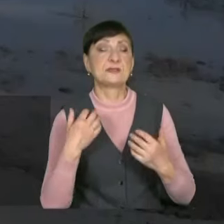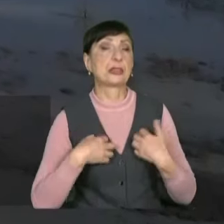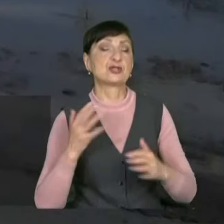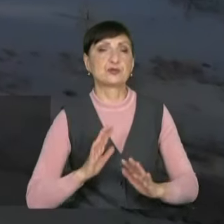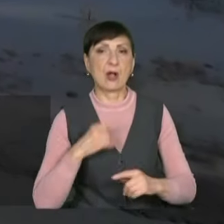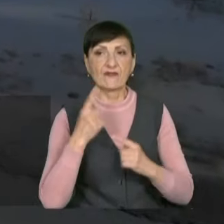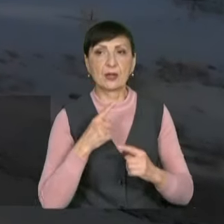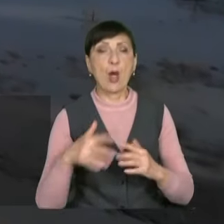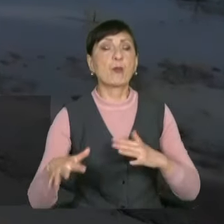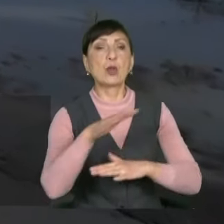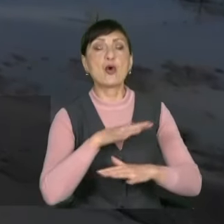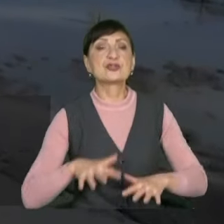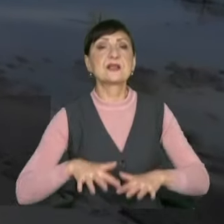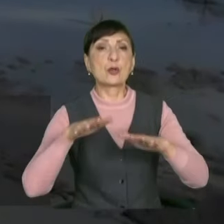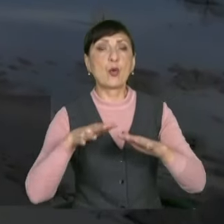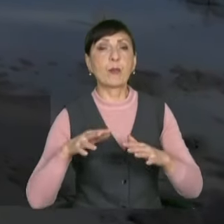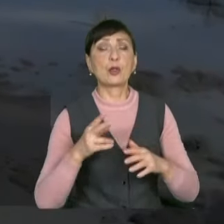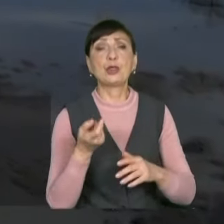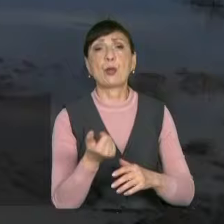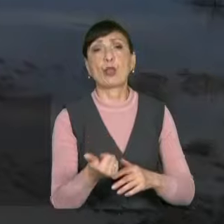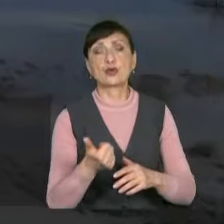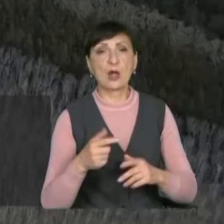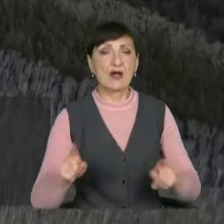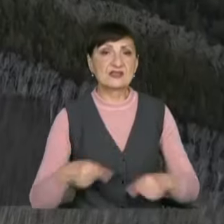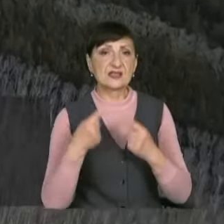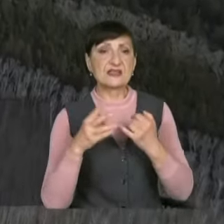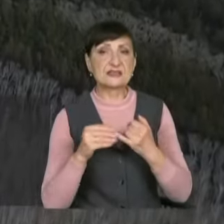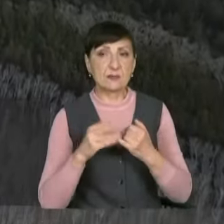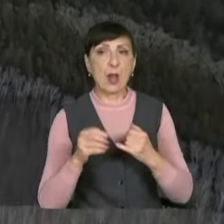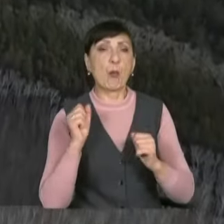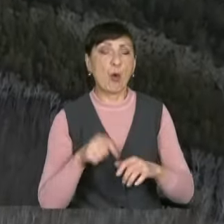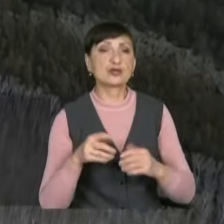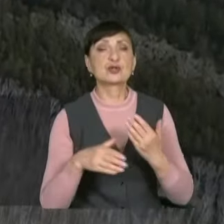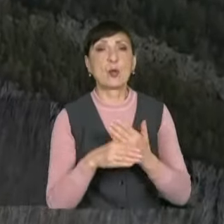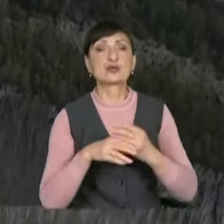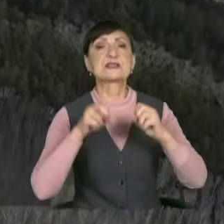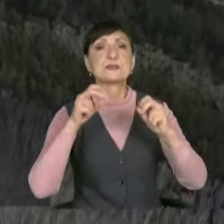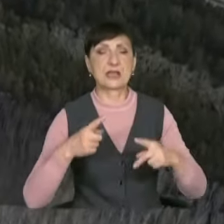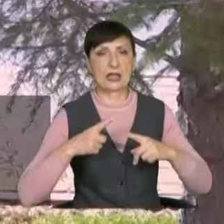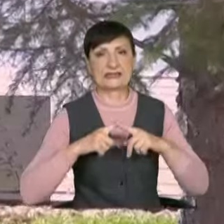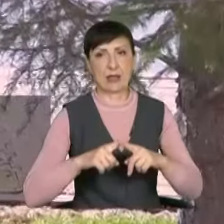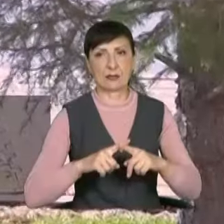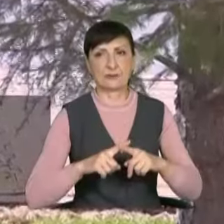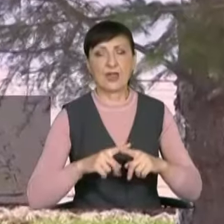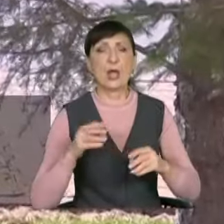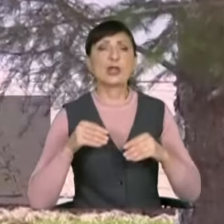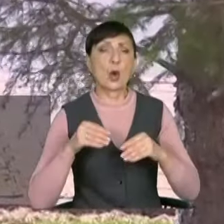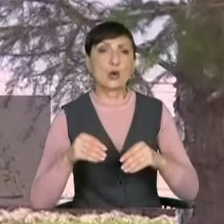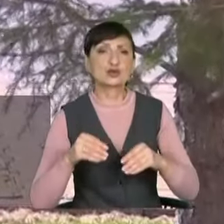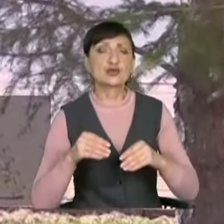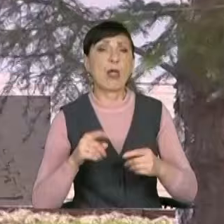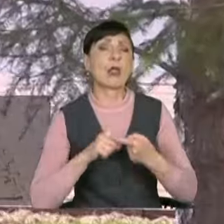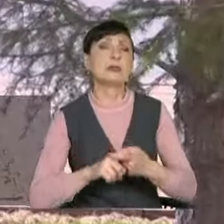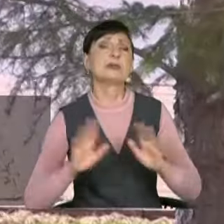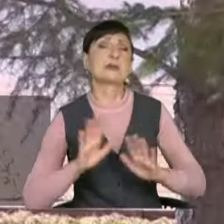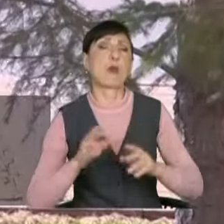Специалисты говорят, что площадь затопленных полей невелика. А восстановить поврежденные земли можно с помощью специальных технологий. И на урожае паводок практически